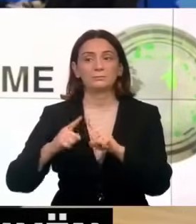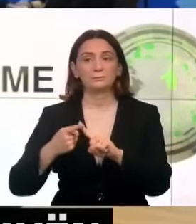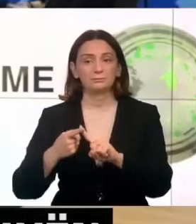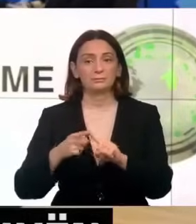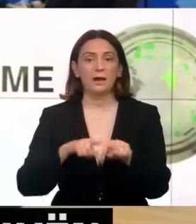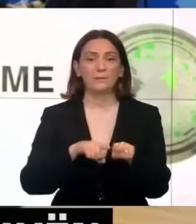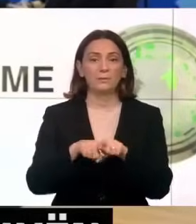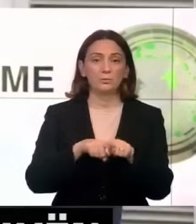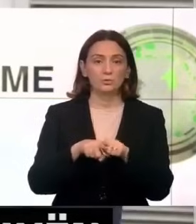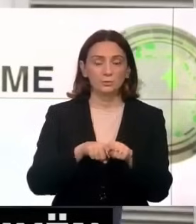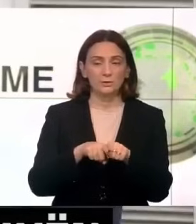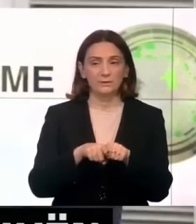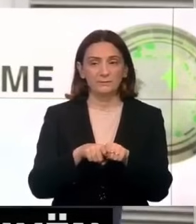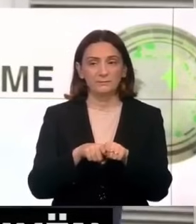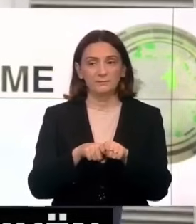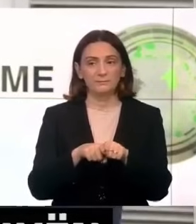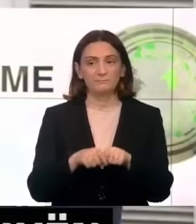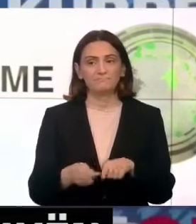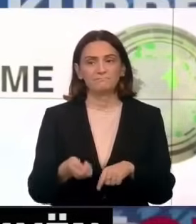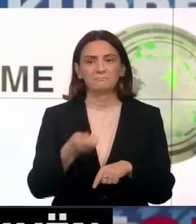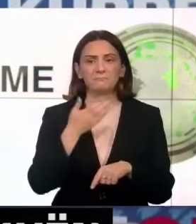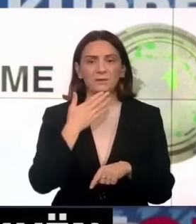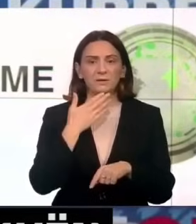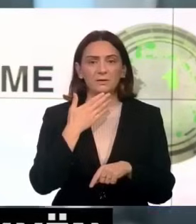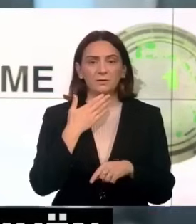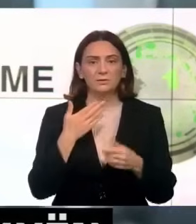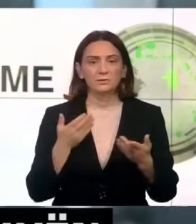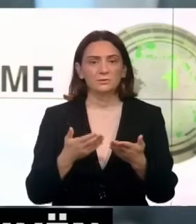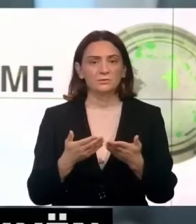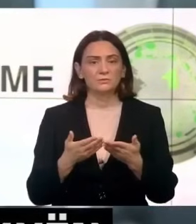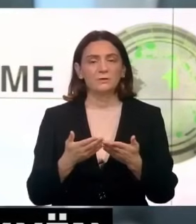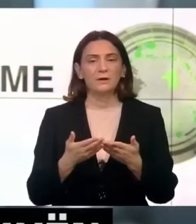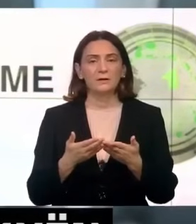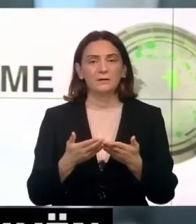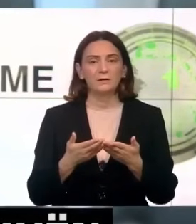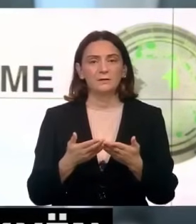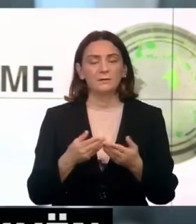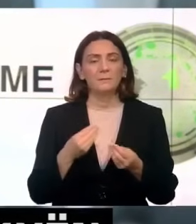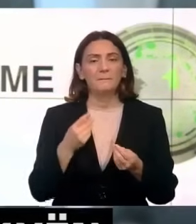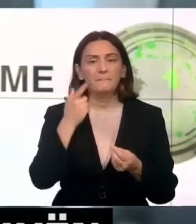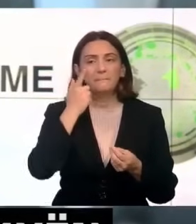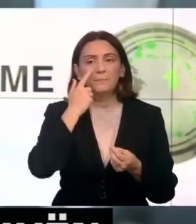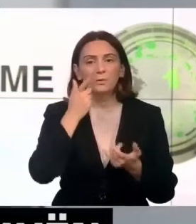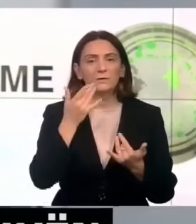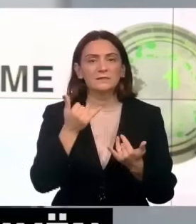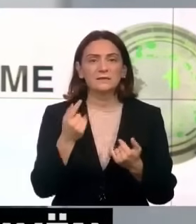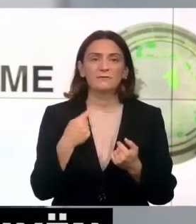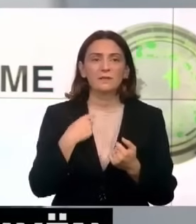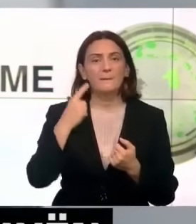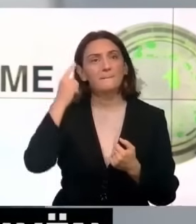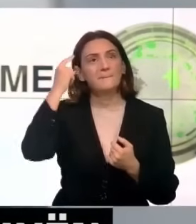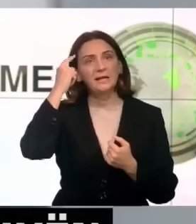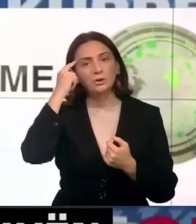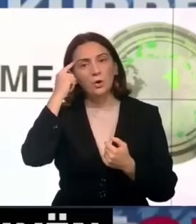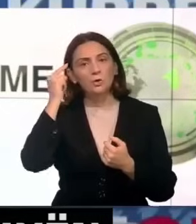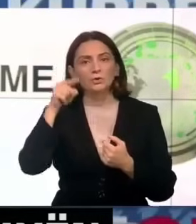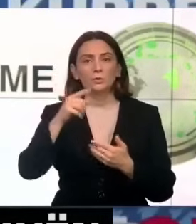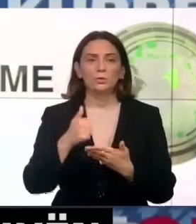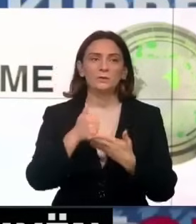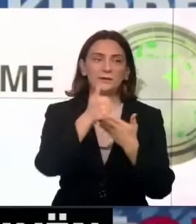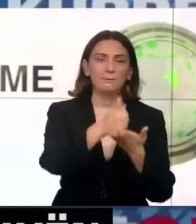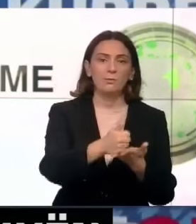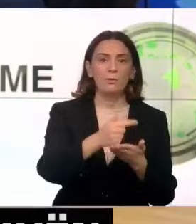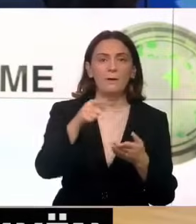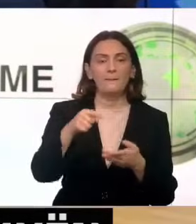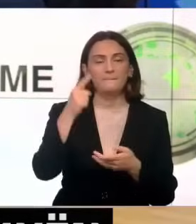shumë qartë se dhurat madhi është Rama, na edhe shatë ku shprehet se ky është lajmi i vitit